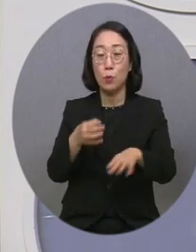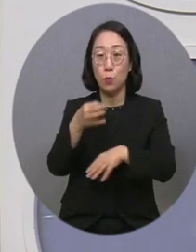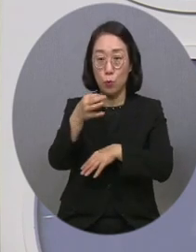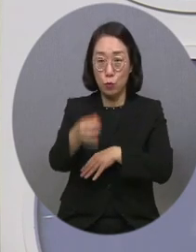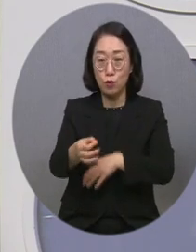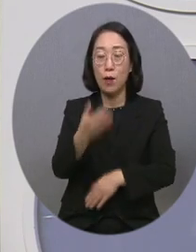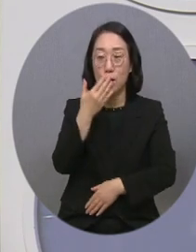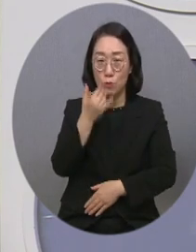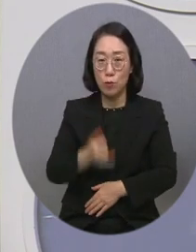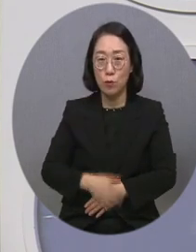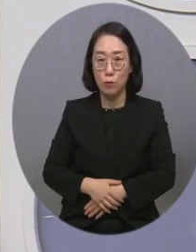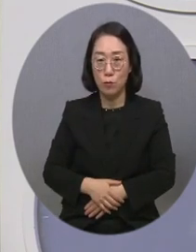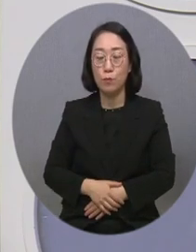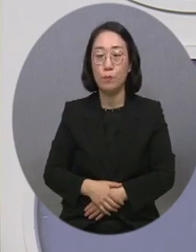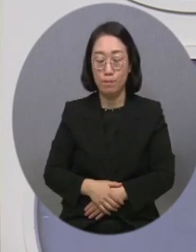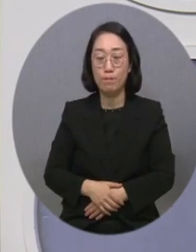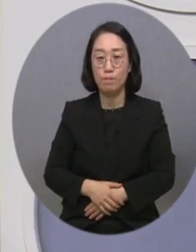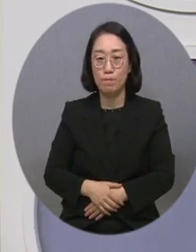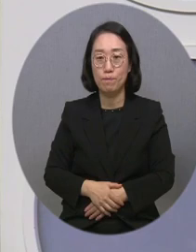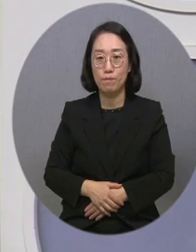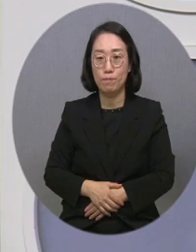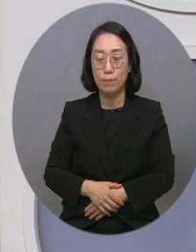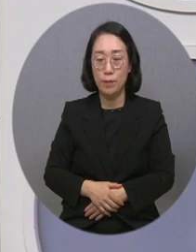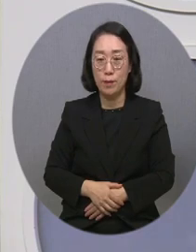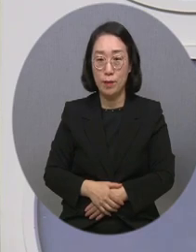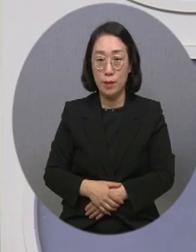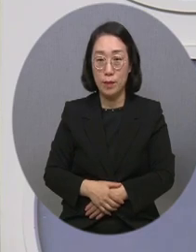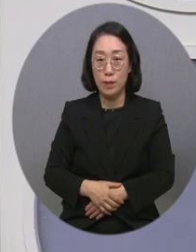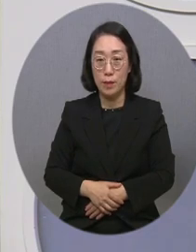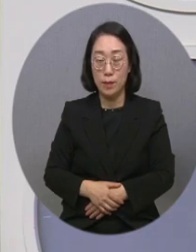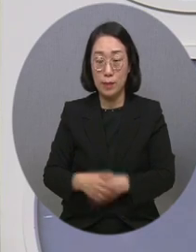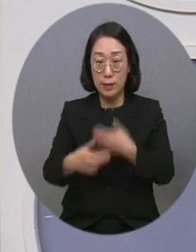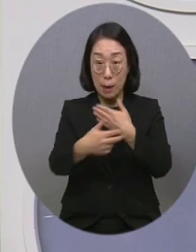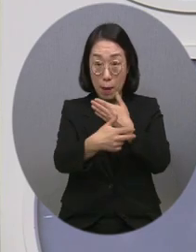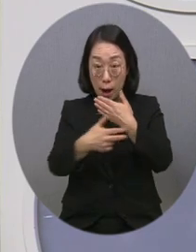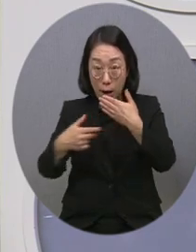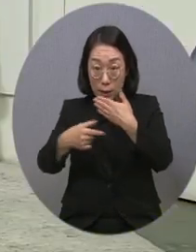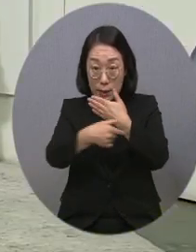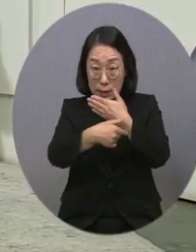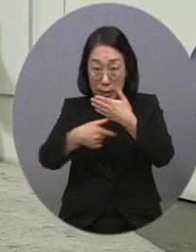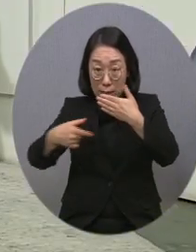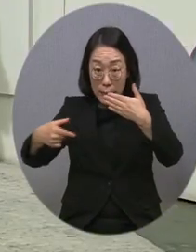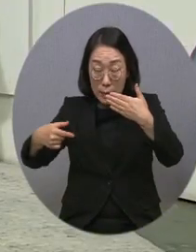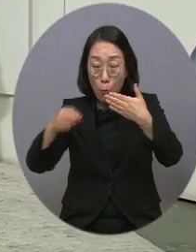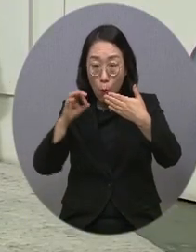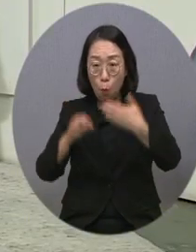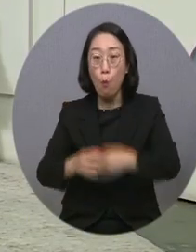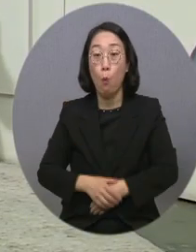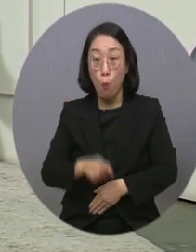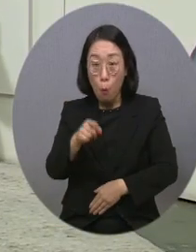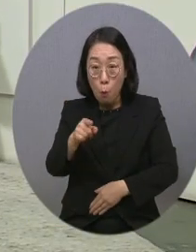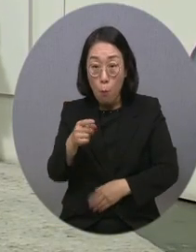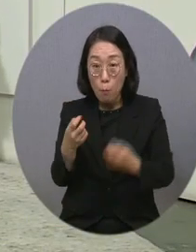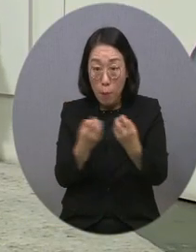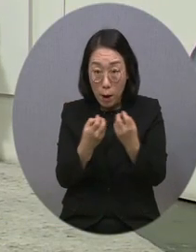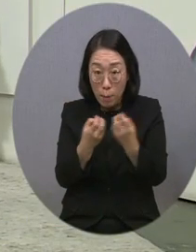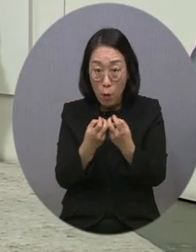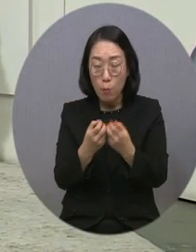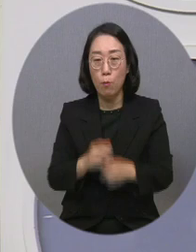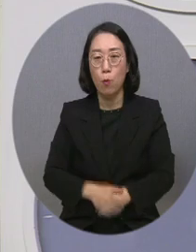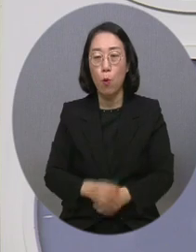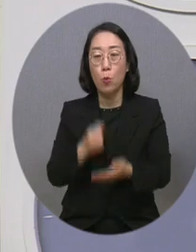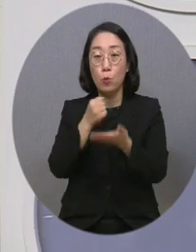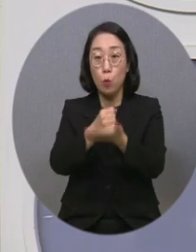하고 이제 자막을 보시고 자막을 그 뭐 사회복지 공동 모금의 그 계좌 번호가 있기도